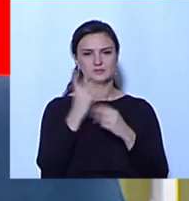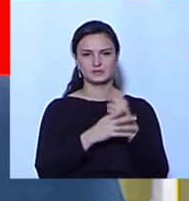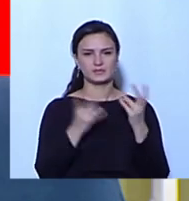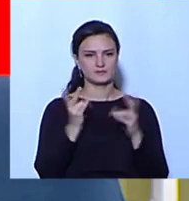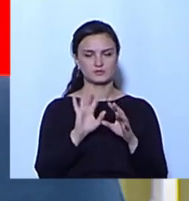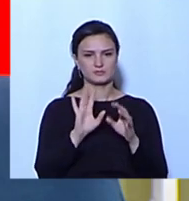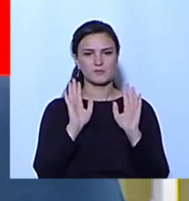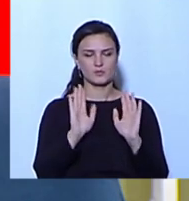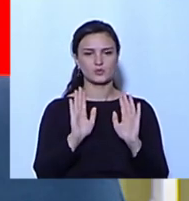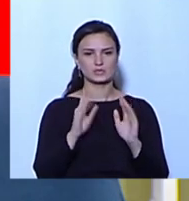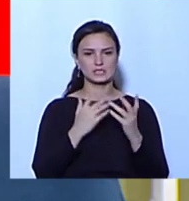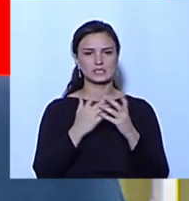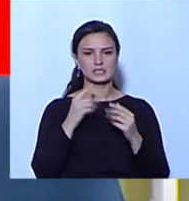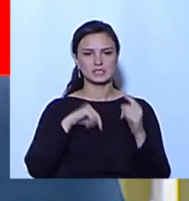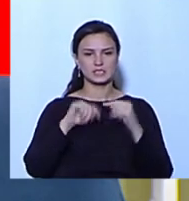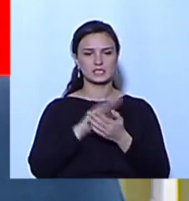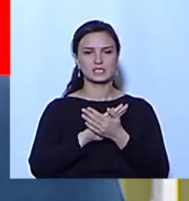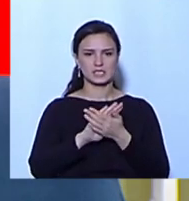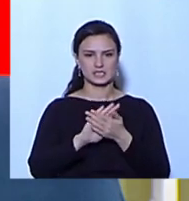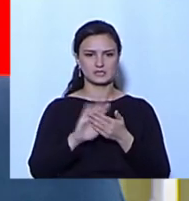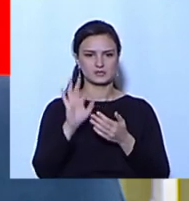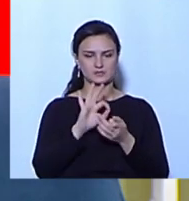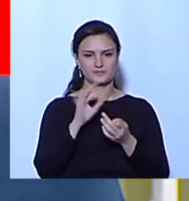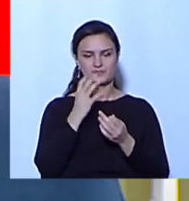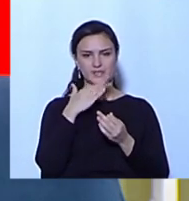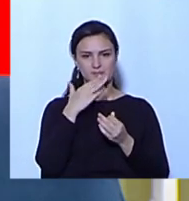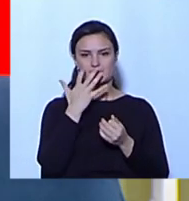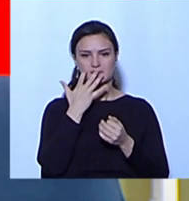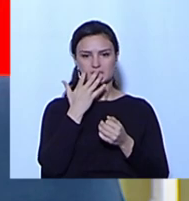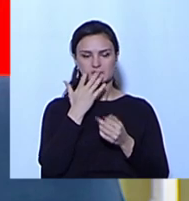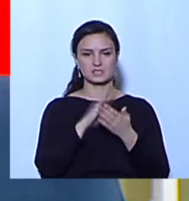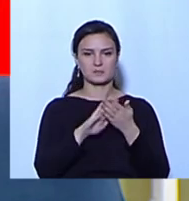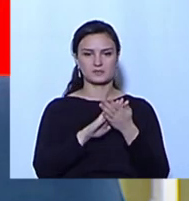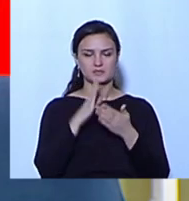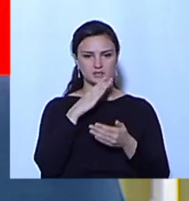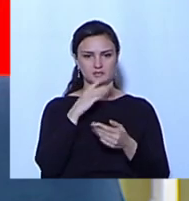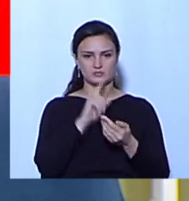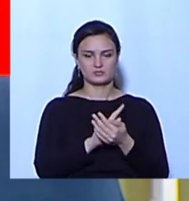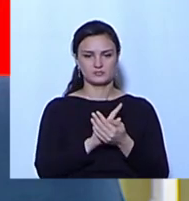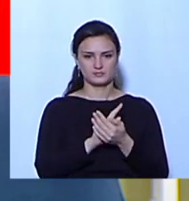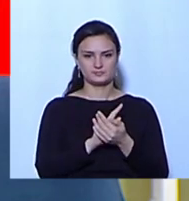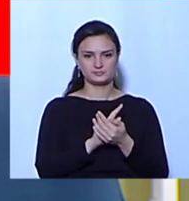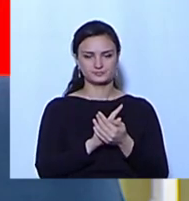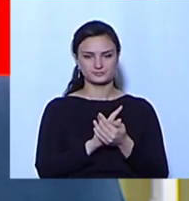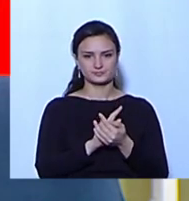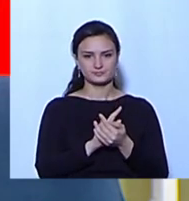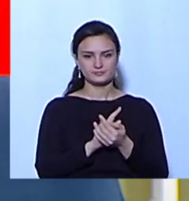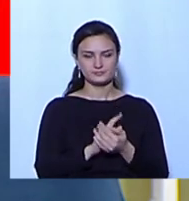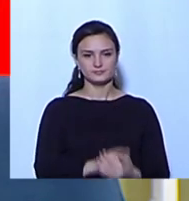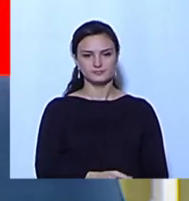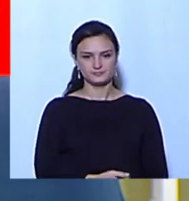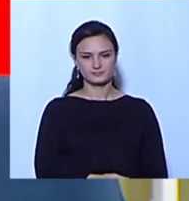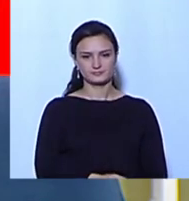არ გვჭირდება. მხოლოდ ჰიგიენას დაბანაზია საუბარი, თბილი წყლით, თბილი საპნიანი წყლით, მიმართულებით ზემოდან ქვემოთ,